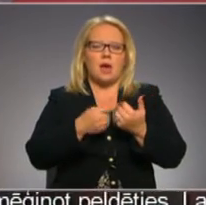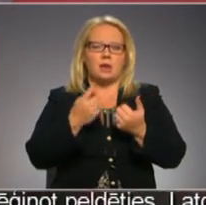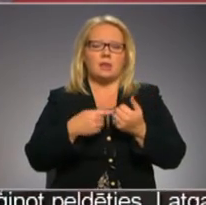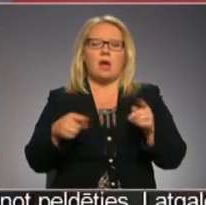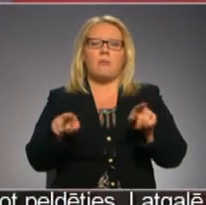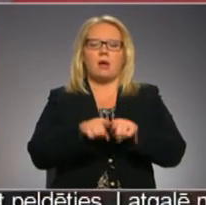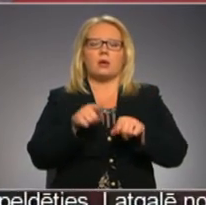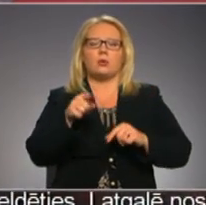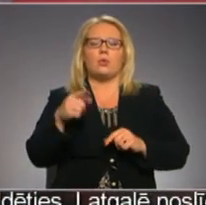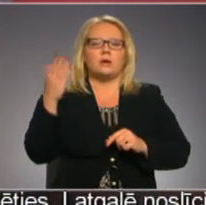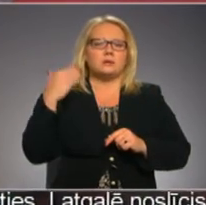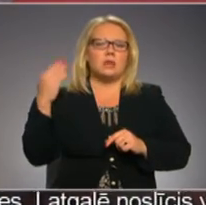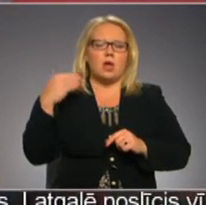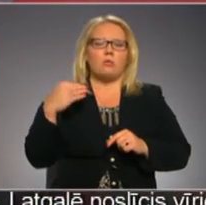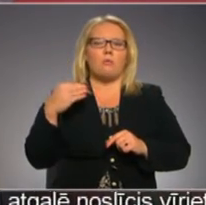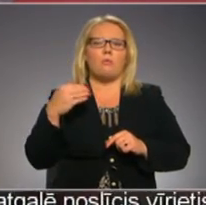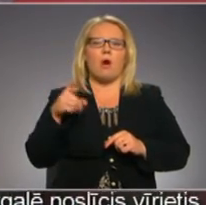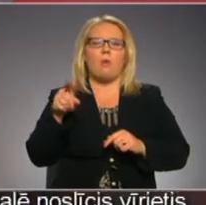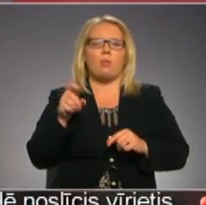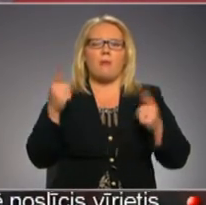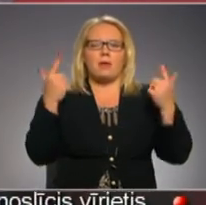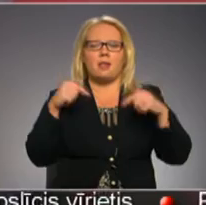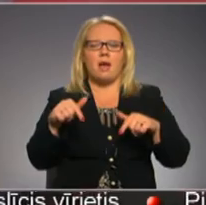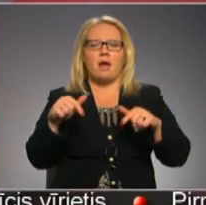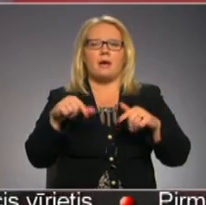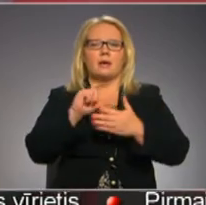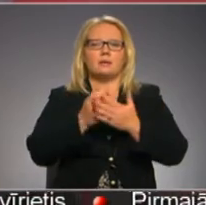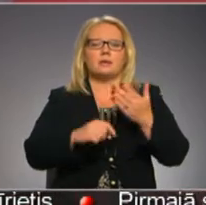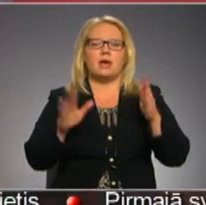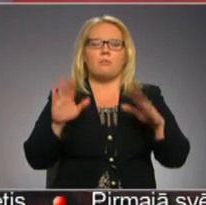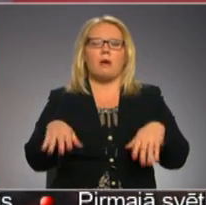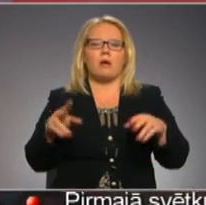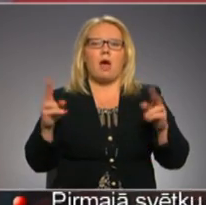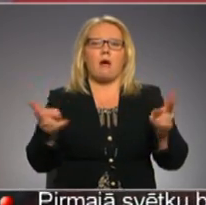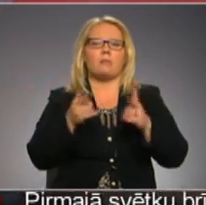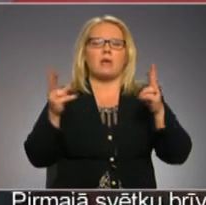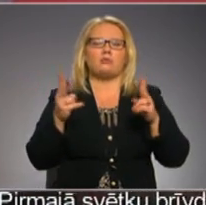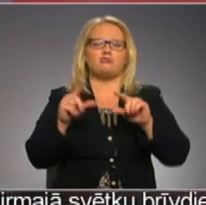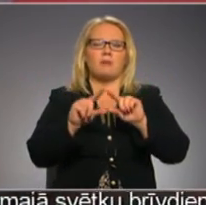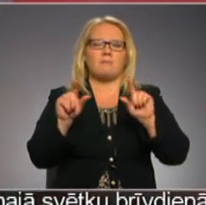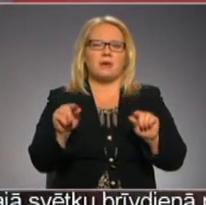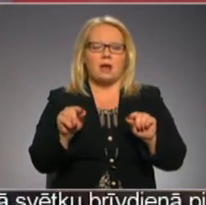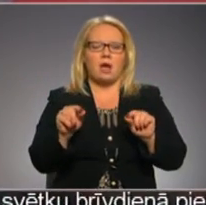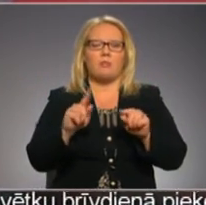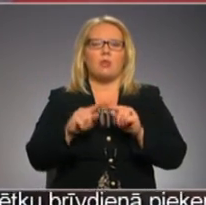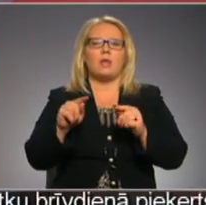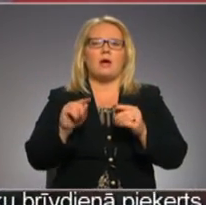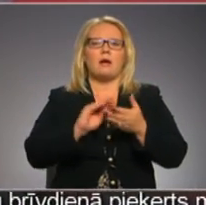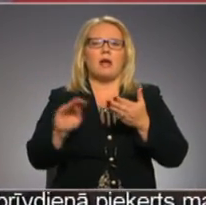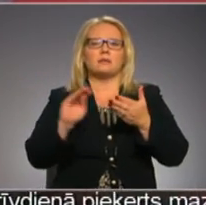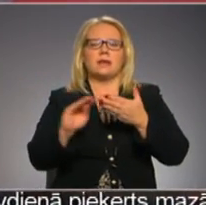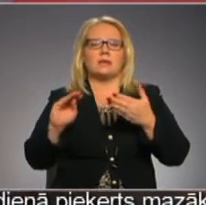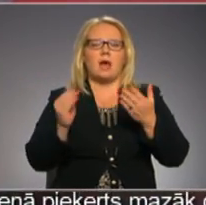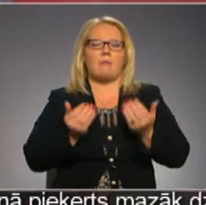to seno ūmeņu laika dzeju par apdegušiem pīrāgiem un rakstītām kamanām.